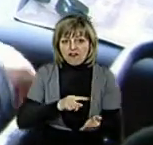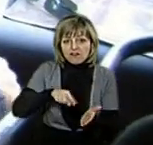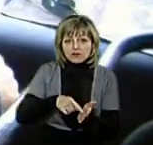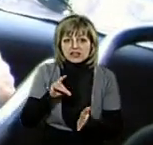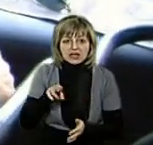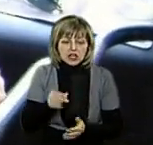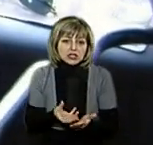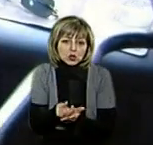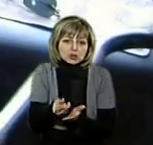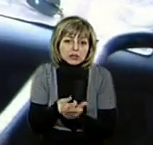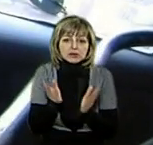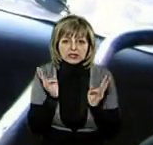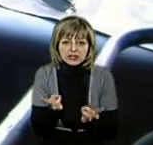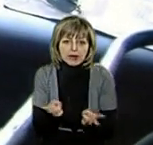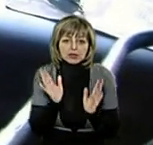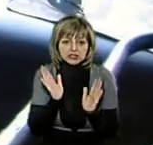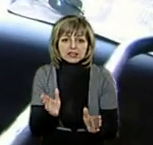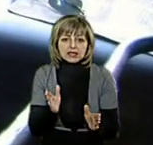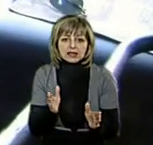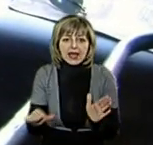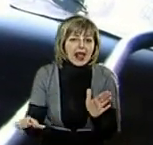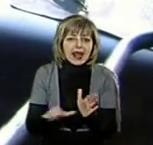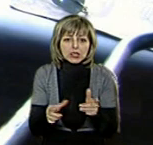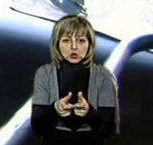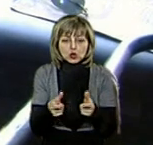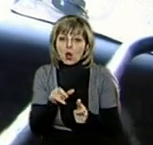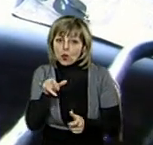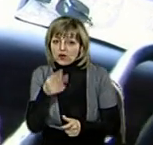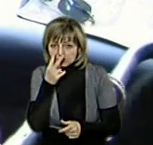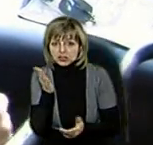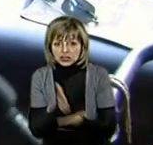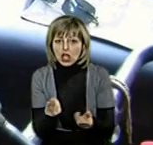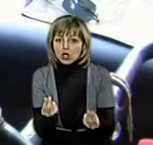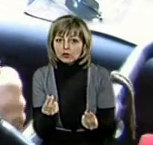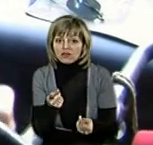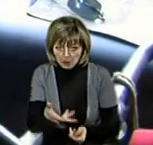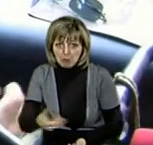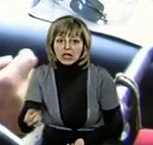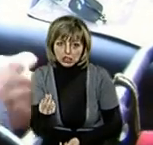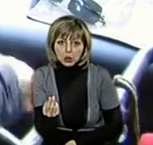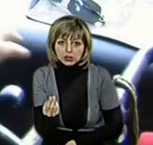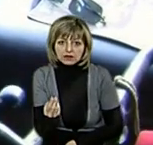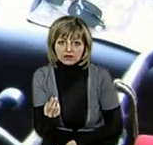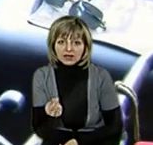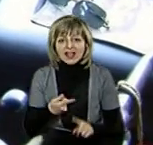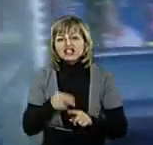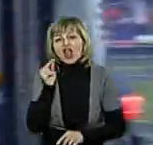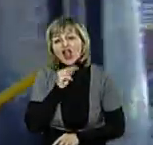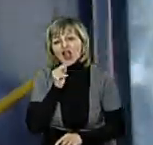сказали, що розраховуватись потрібно тільки електронним квитком. От бачимо, у вас ще є готівка. Ви берете готівку? Це чайові